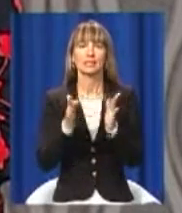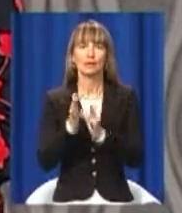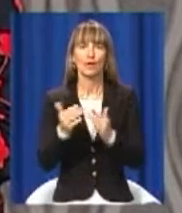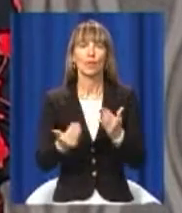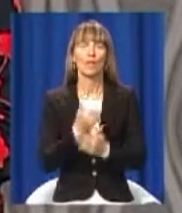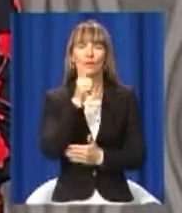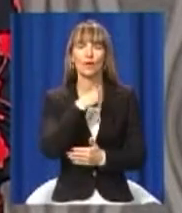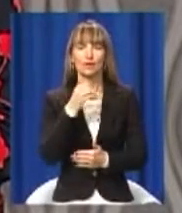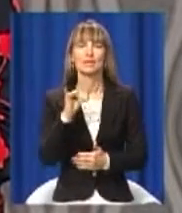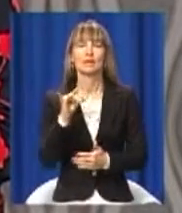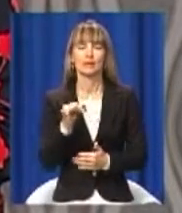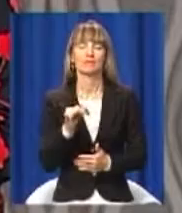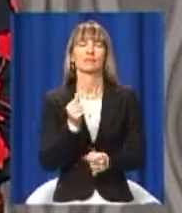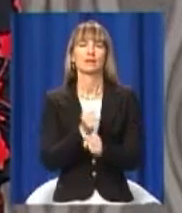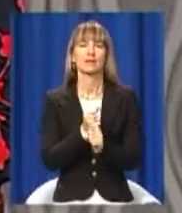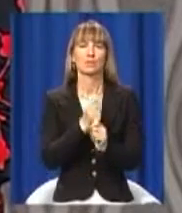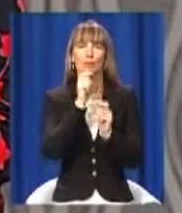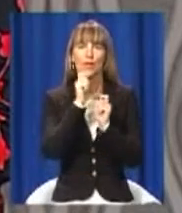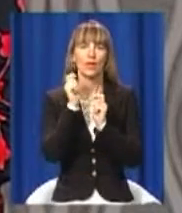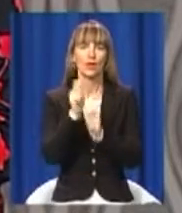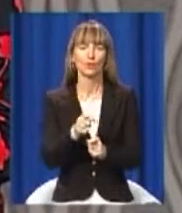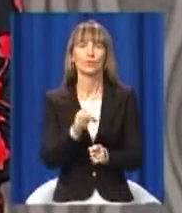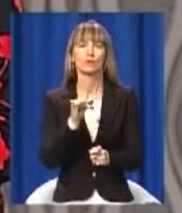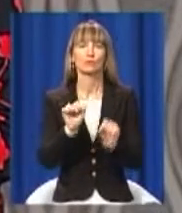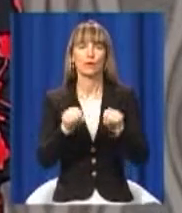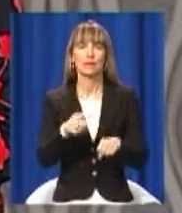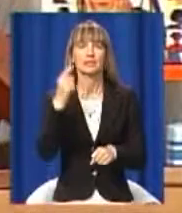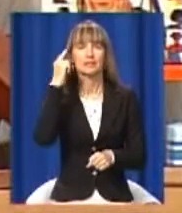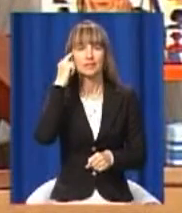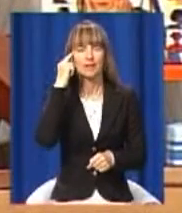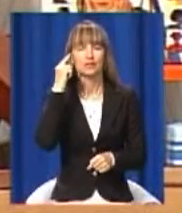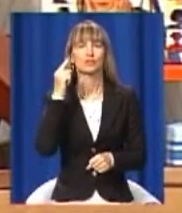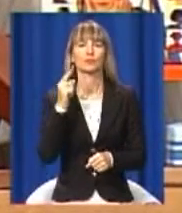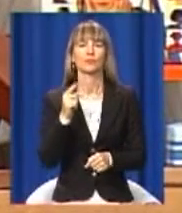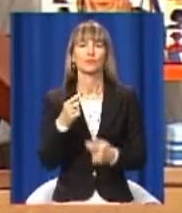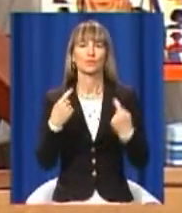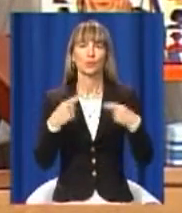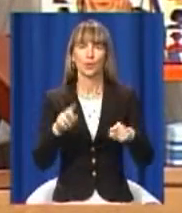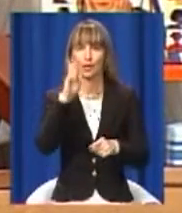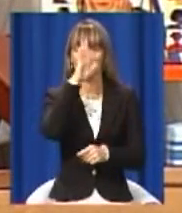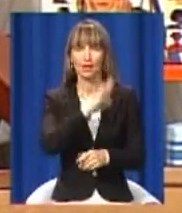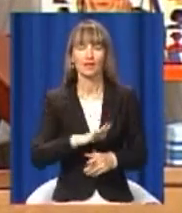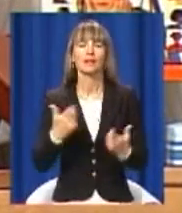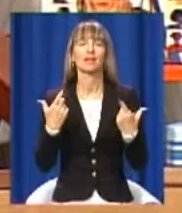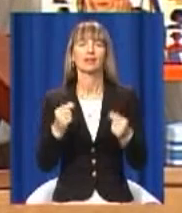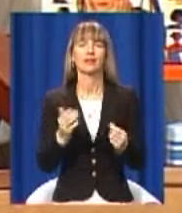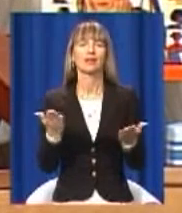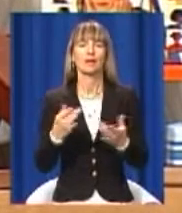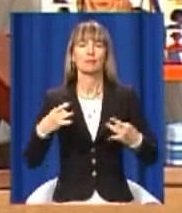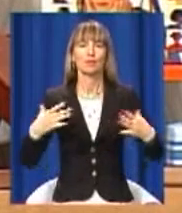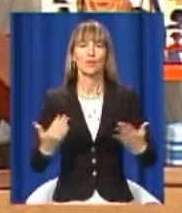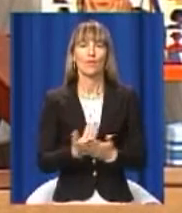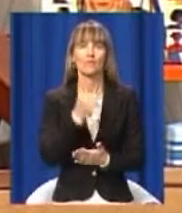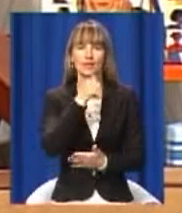свято Нового року і, звичайно, даруються подарунки. Можливо, ти знаєш стосовно інших країн, де і як відзначають Новий